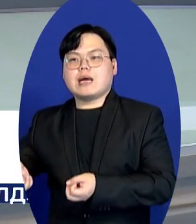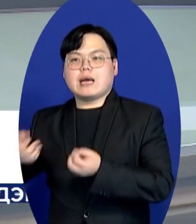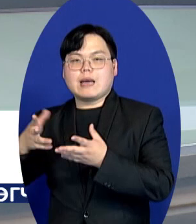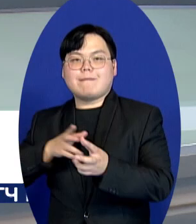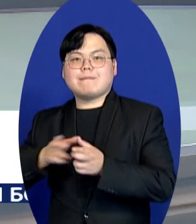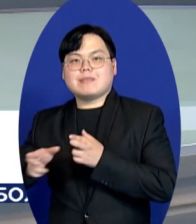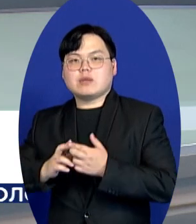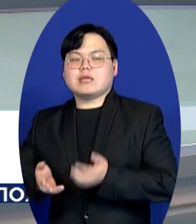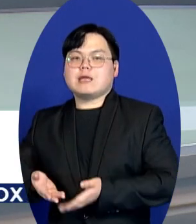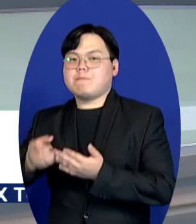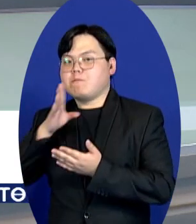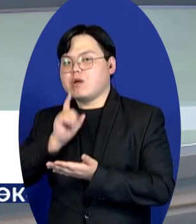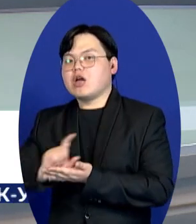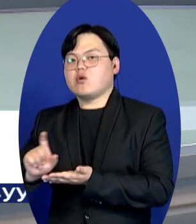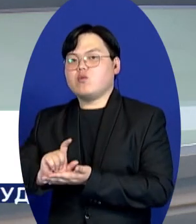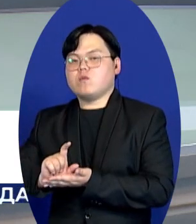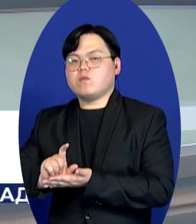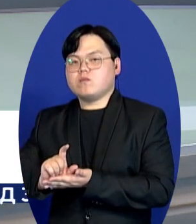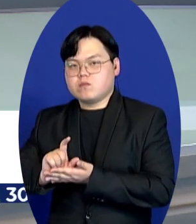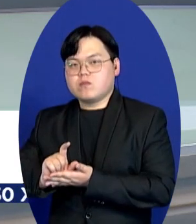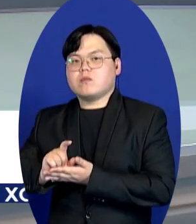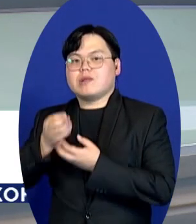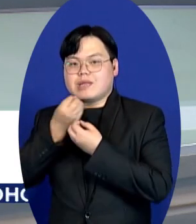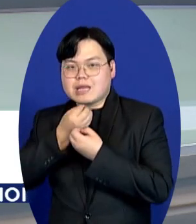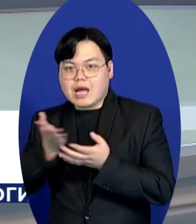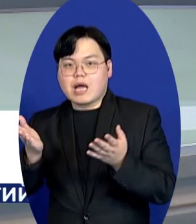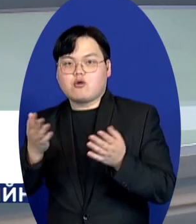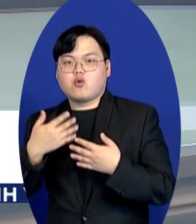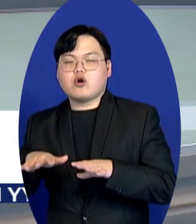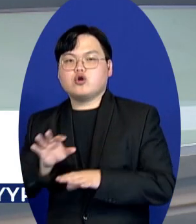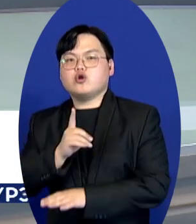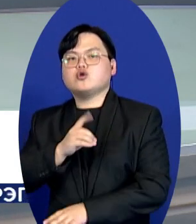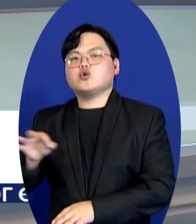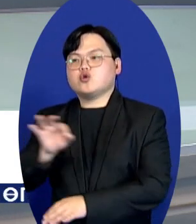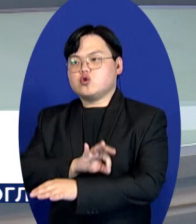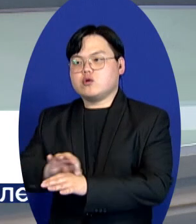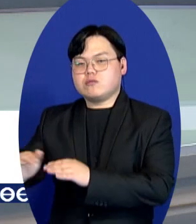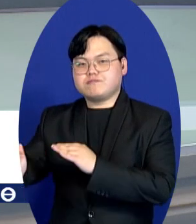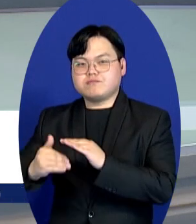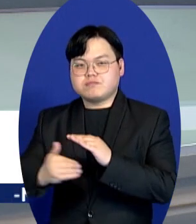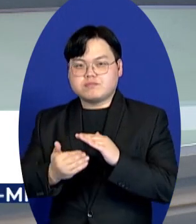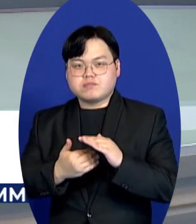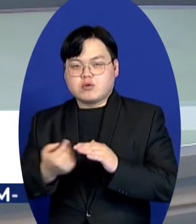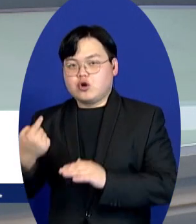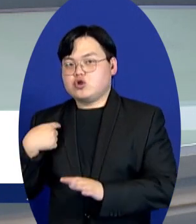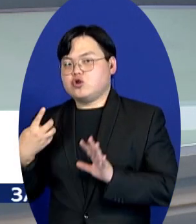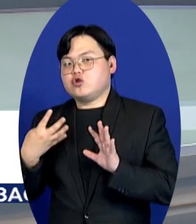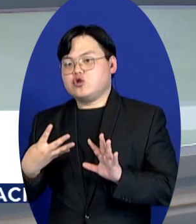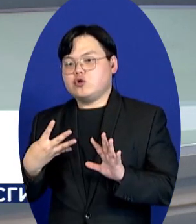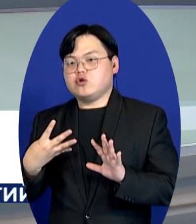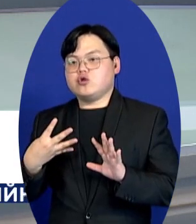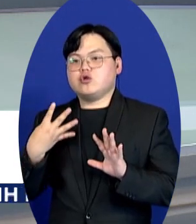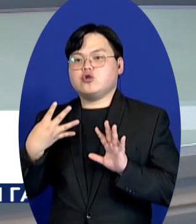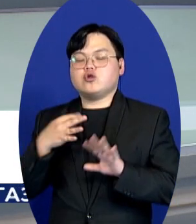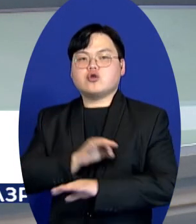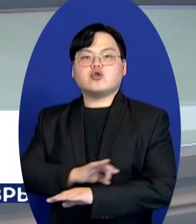байна. Экспортыг дэмжих хөтөлбөрийг олон нийтэд нээлттэй зарласнаас хойш 100 гаруй төсөл хүлээн авч өчигдөр 9 төсөлд 2.5 тэрбум